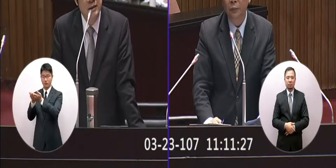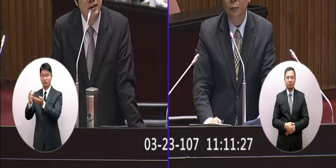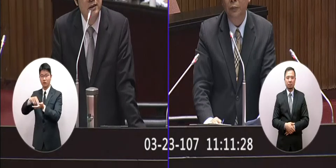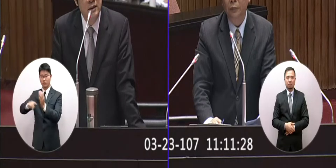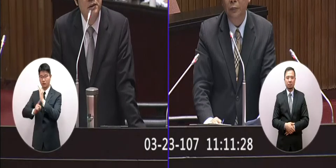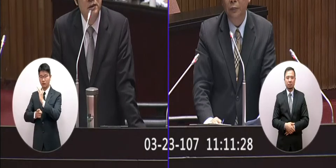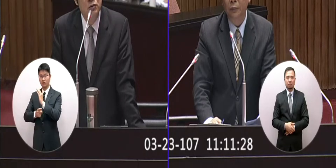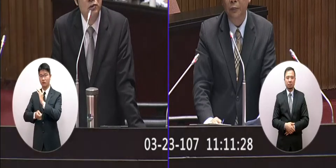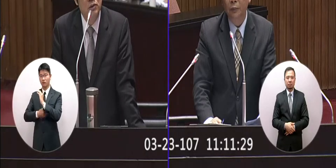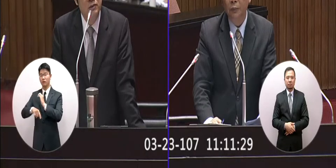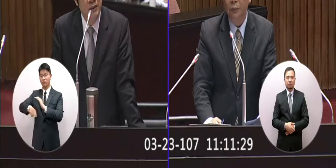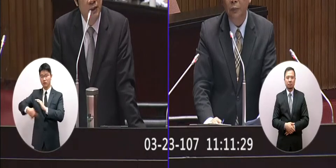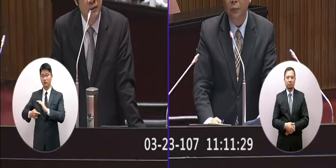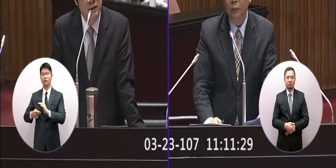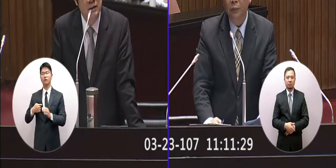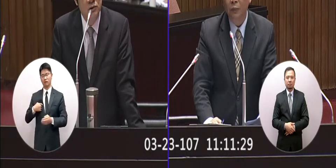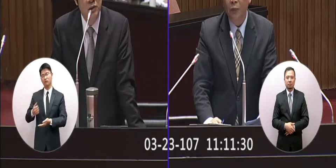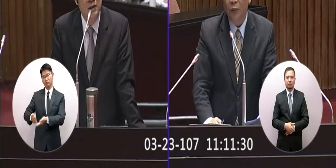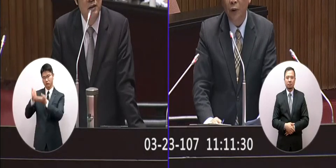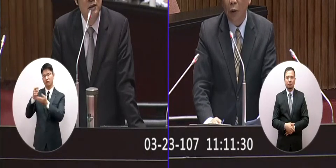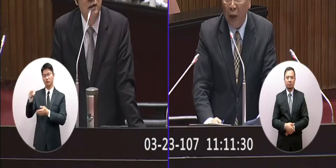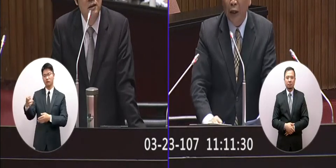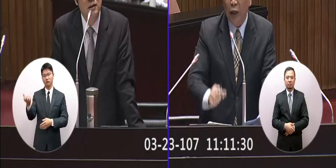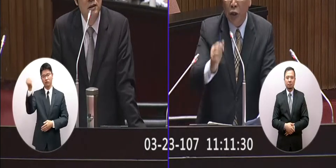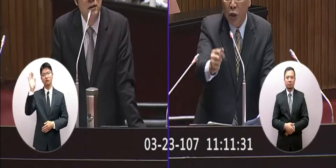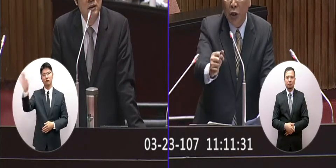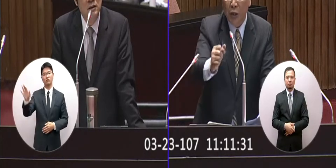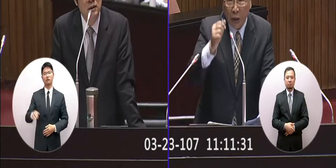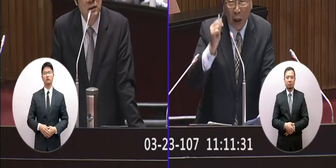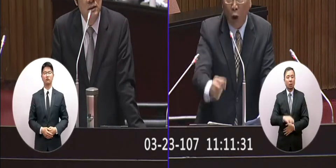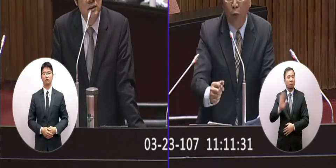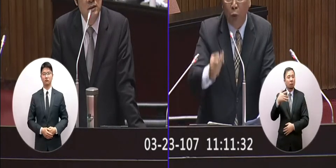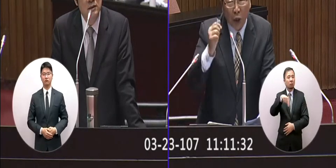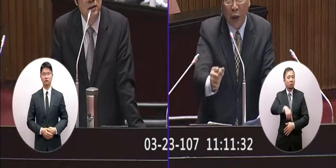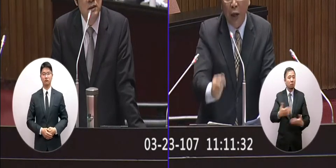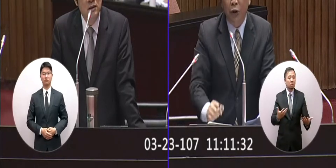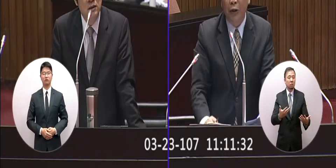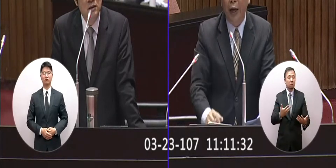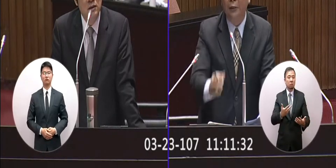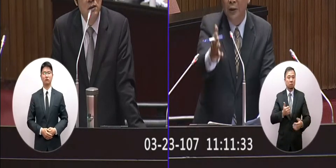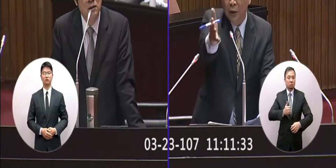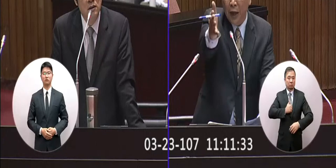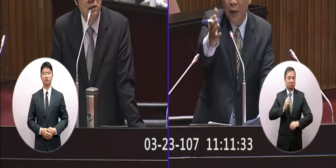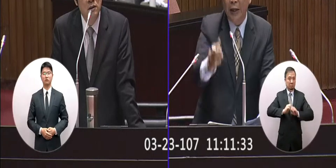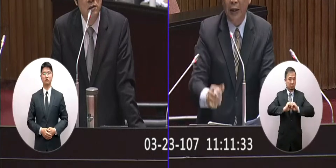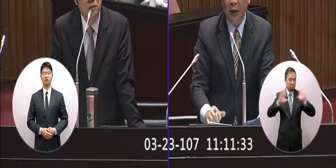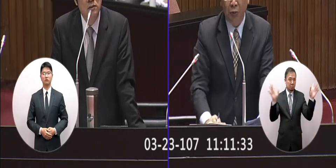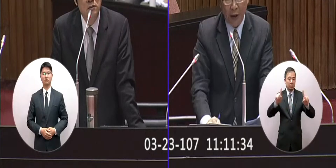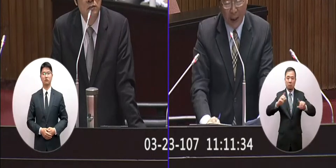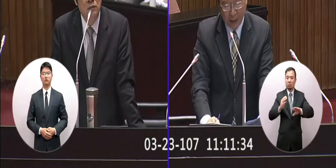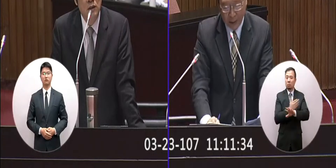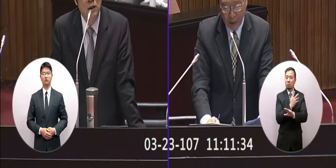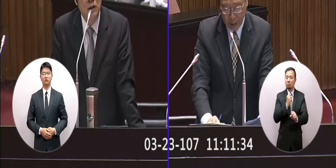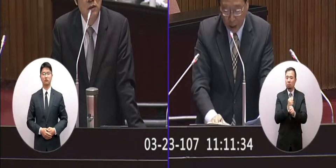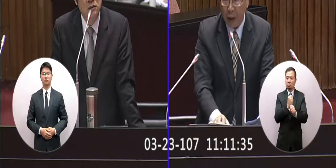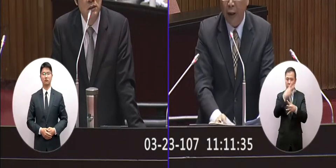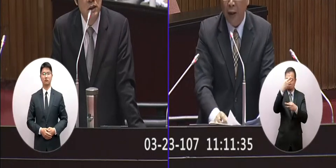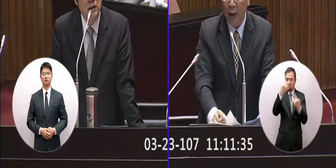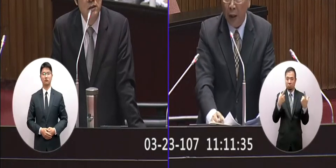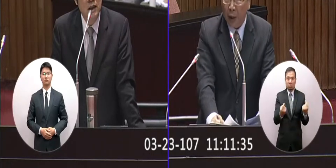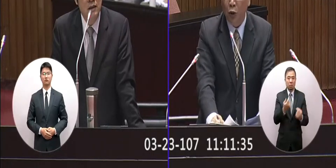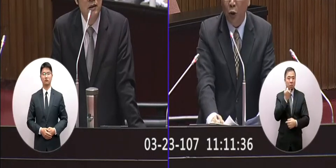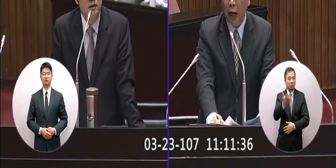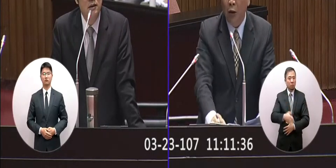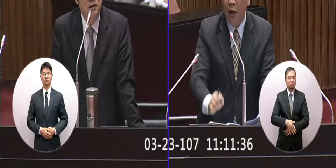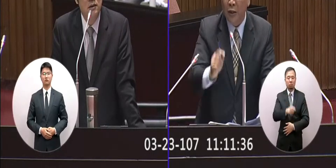查的时间，行政院是尊重立法院的职权。 那问题实施的时间同步，我只要求这样。赖院长，你请回答，可不可